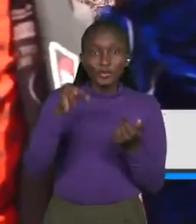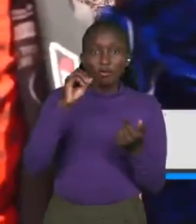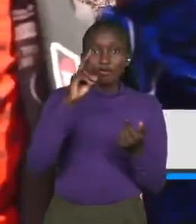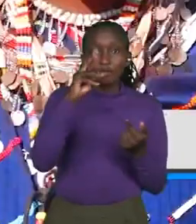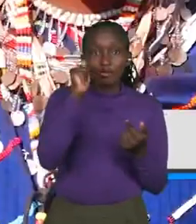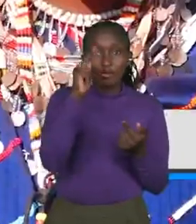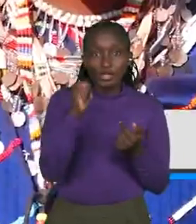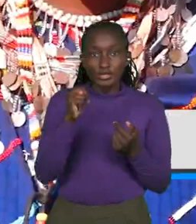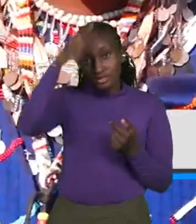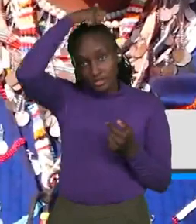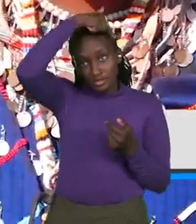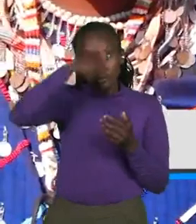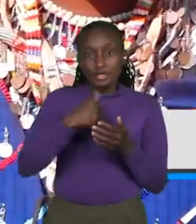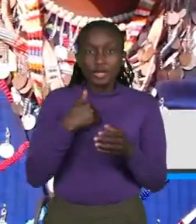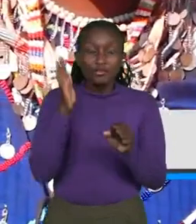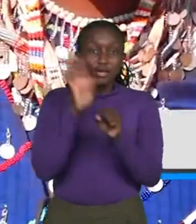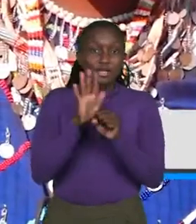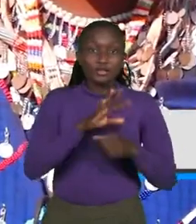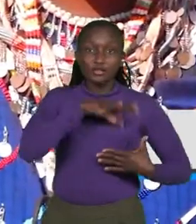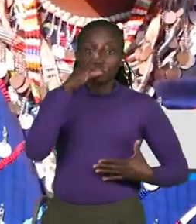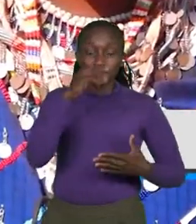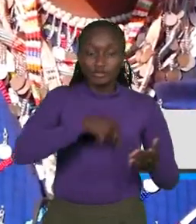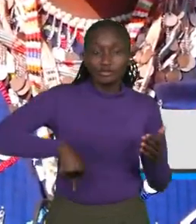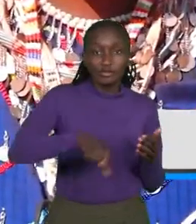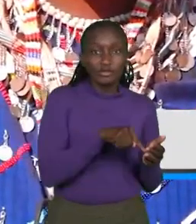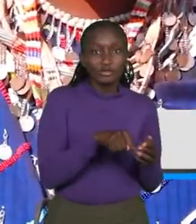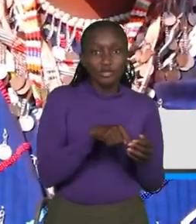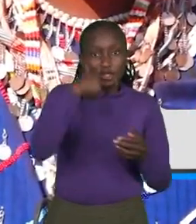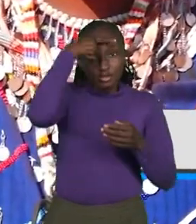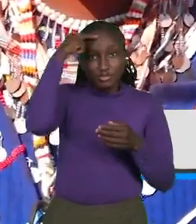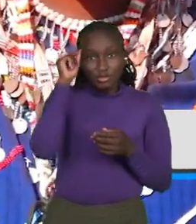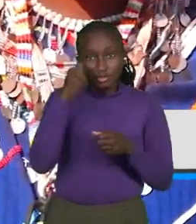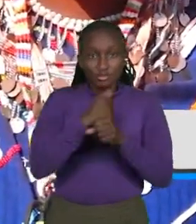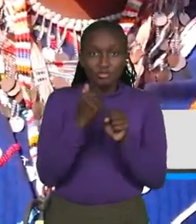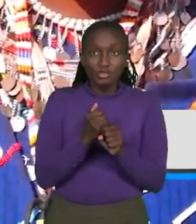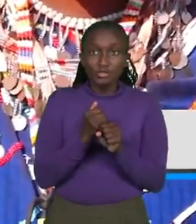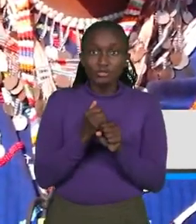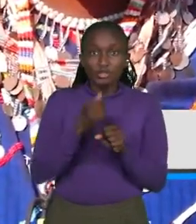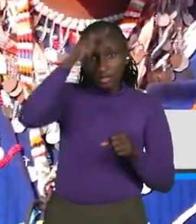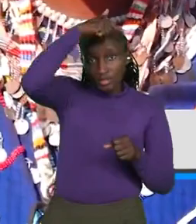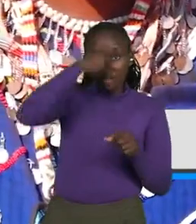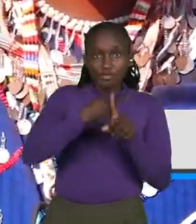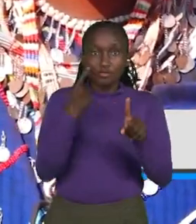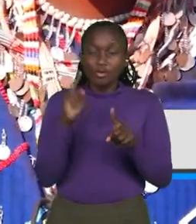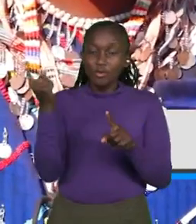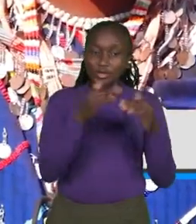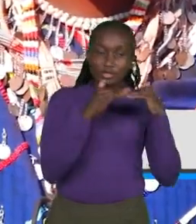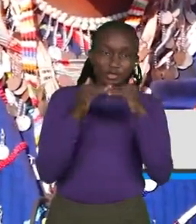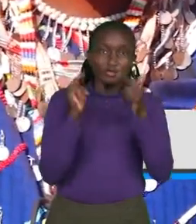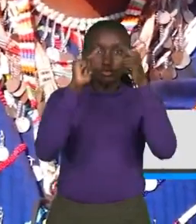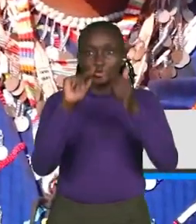graduated. Iko na a lot of benefits to us kwa sababu inatufanya to graduate from one level to another due to our